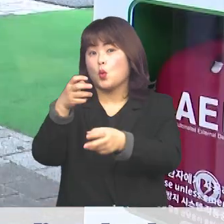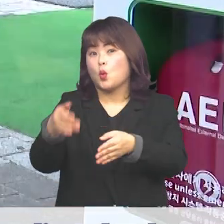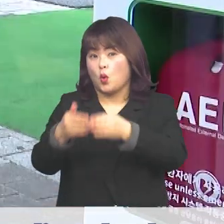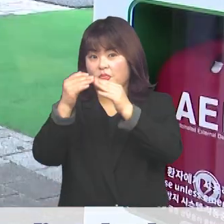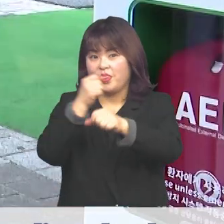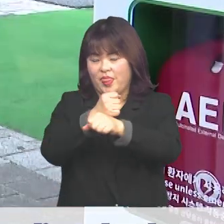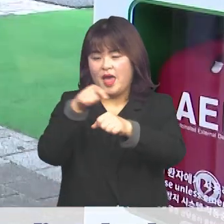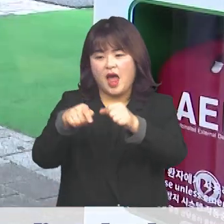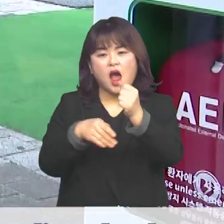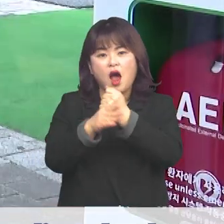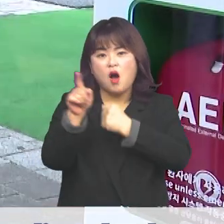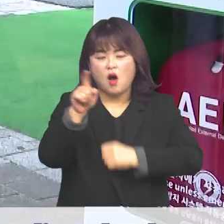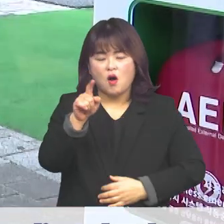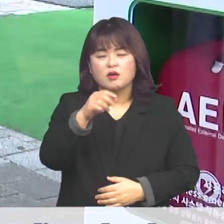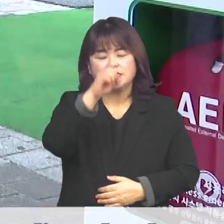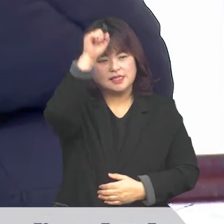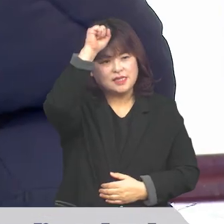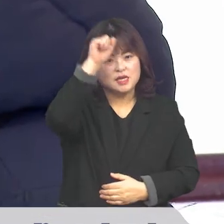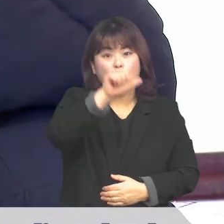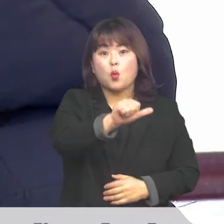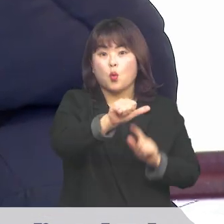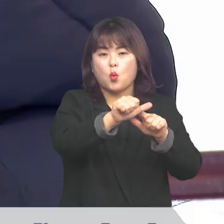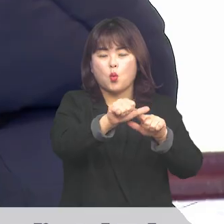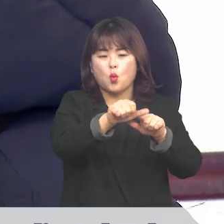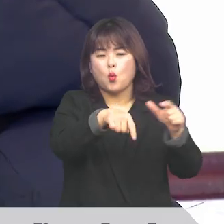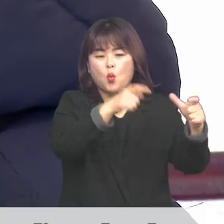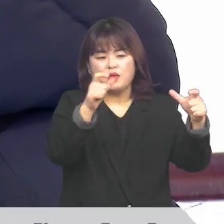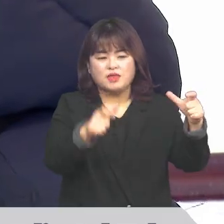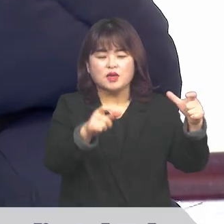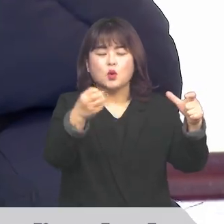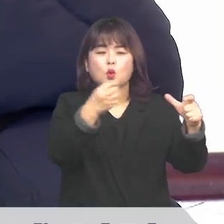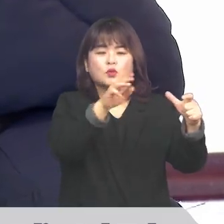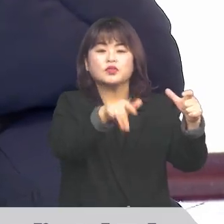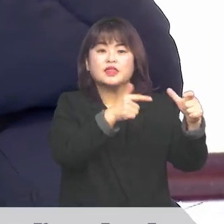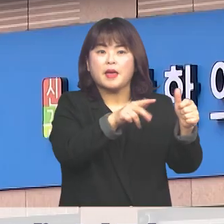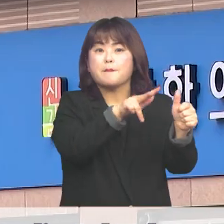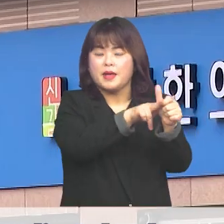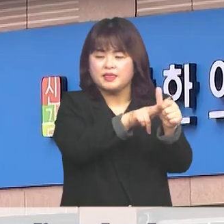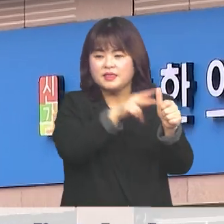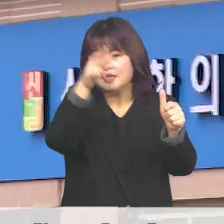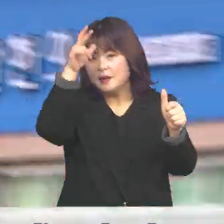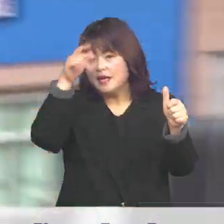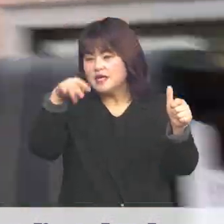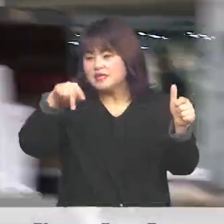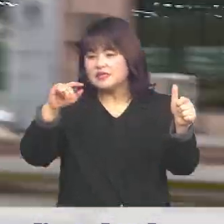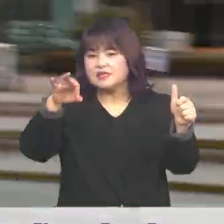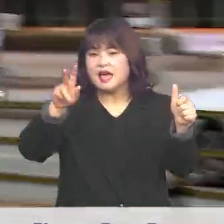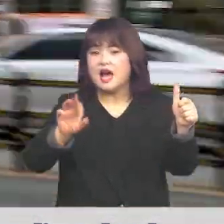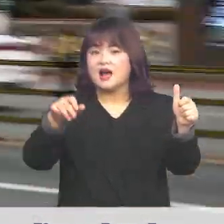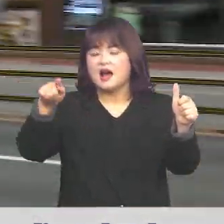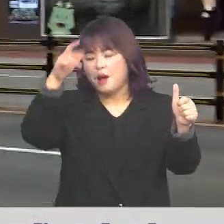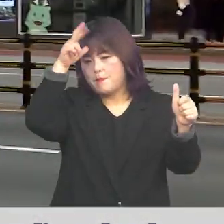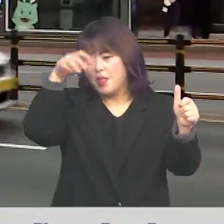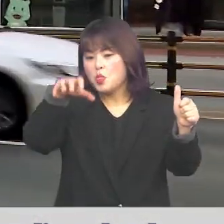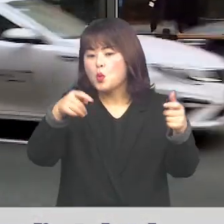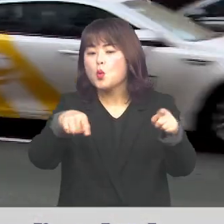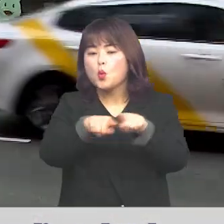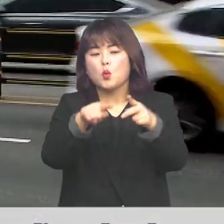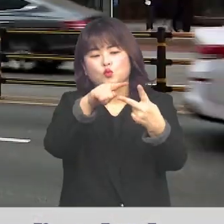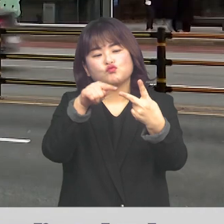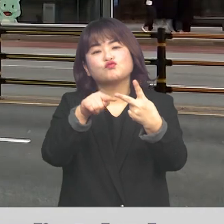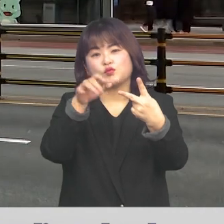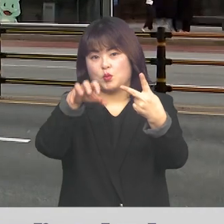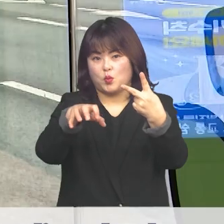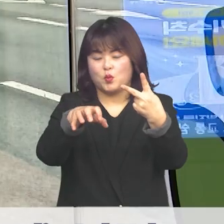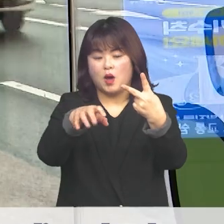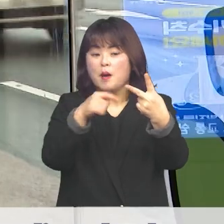버스 쉼터가 설치된 곳은 기흥구 신갈동 신가로거리 일원, 롯데마트와 상갈파출소 앞 두 곳입니다. 스마트